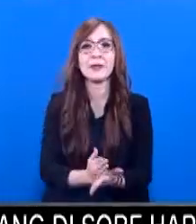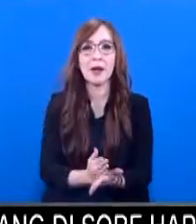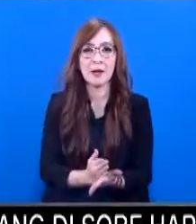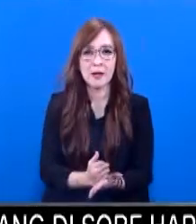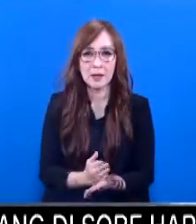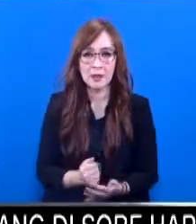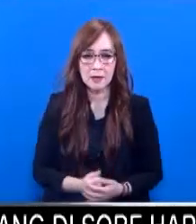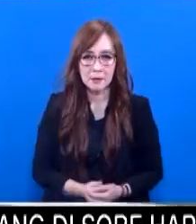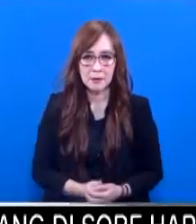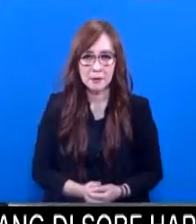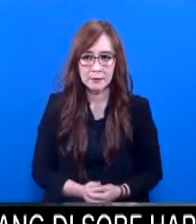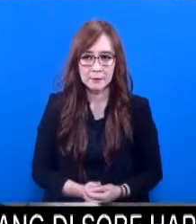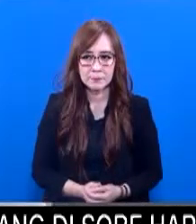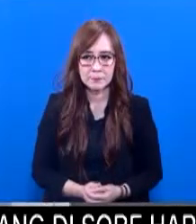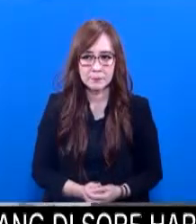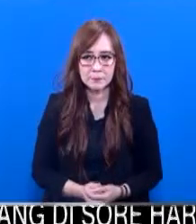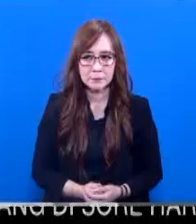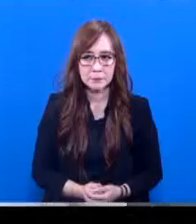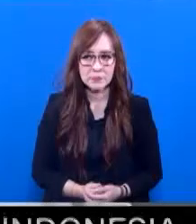Mandala. Sepertinya kasihan.